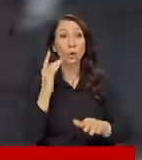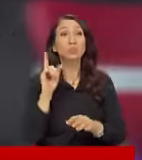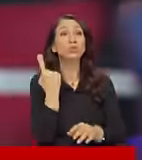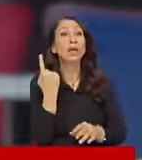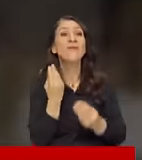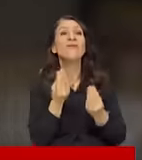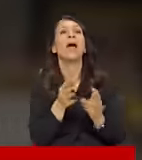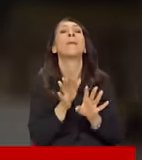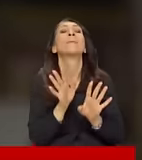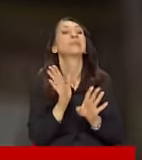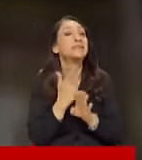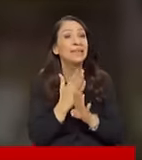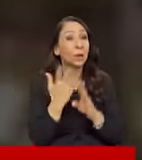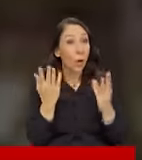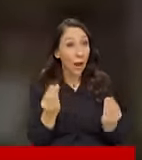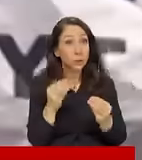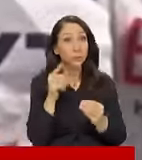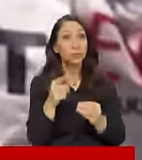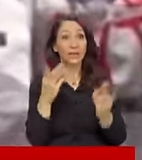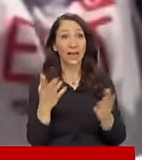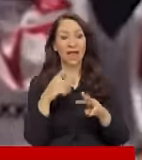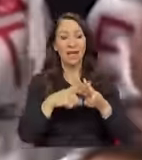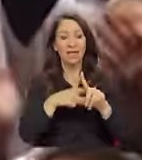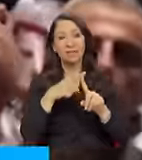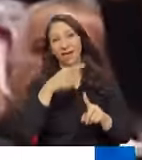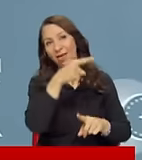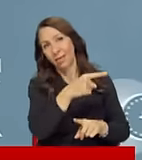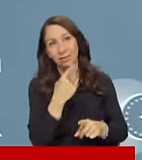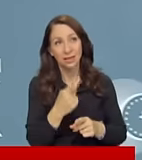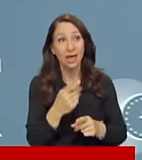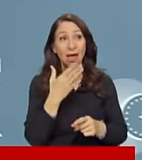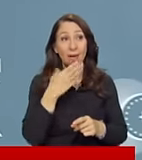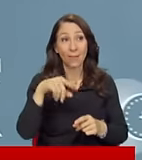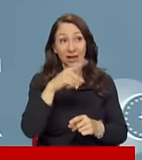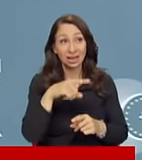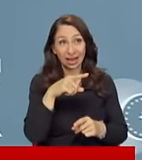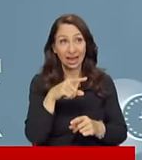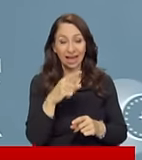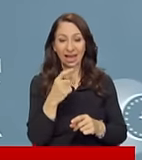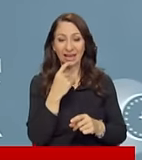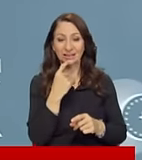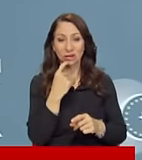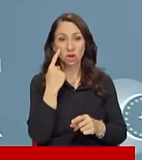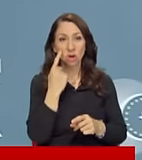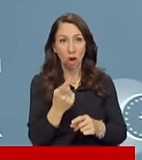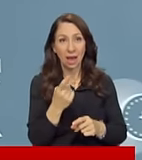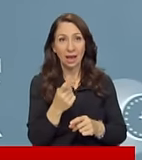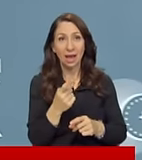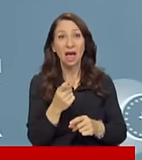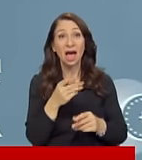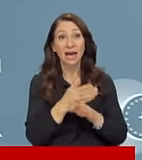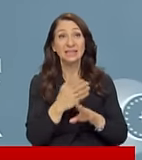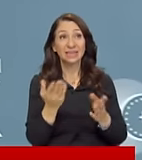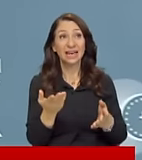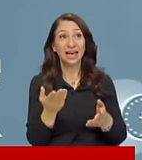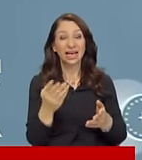müjdeyi verememesinin sebebi olarak bu kez de EYT'yi gösterdi. Emeklilikteki yaş uygulaması gibi